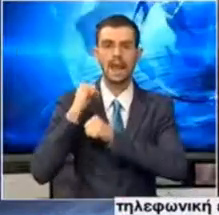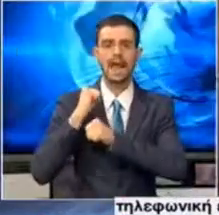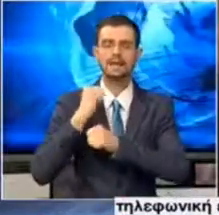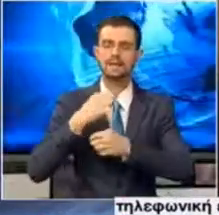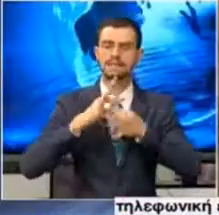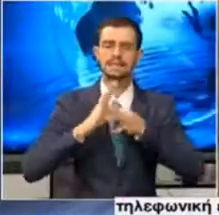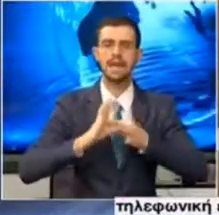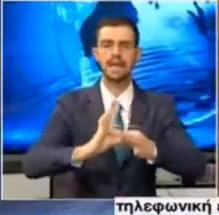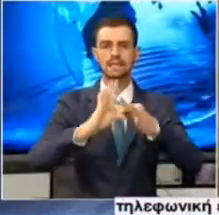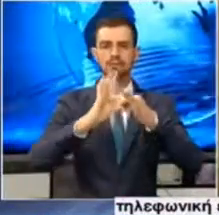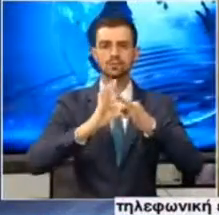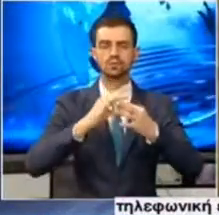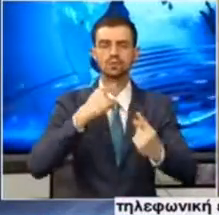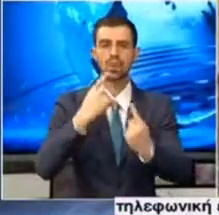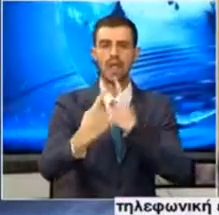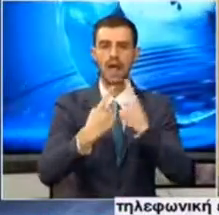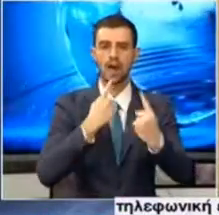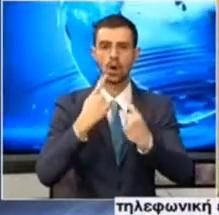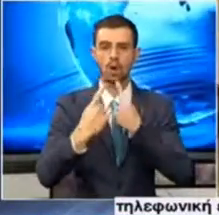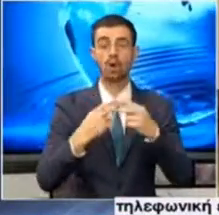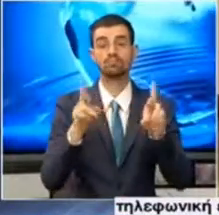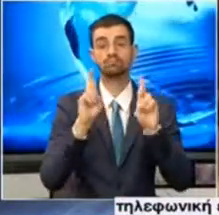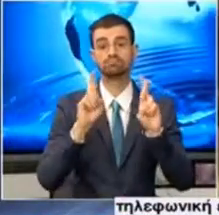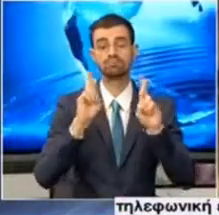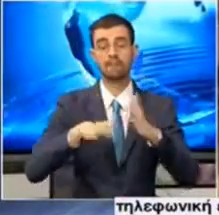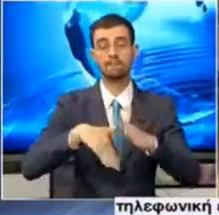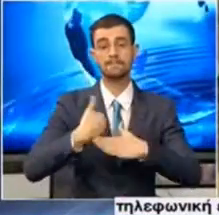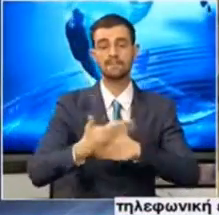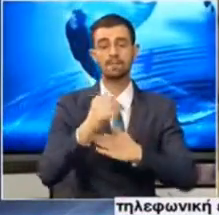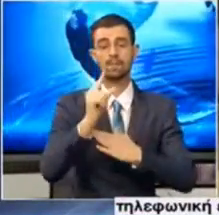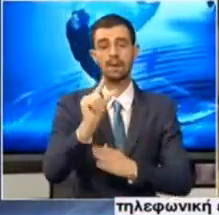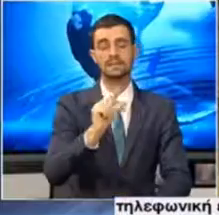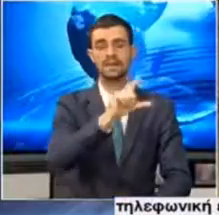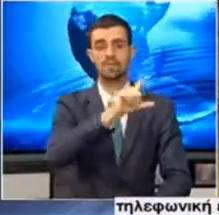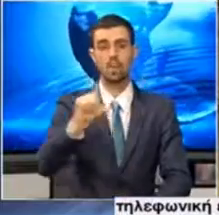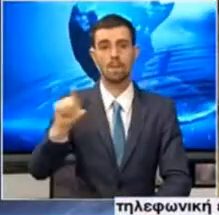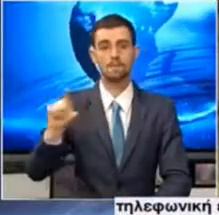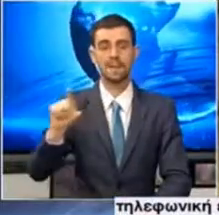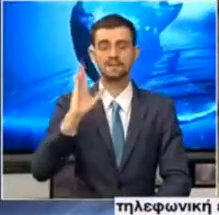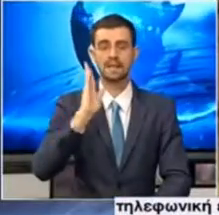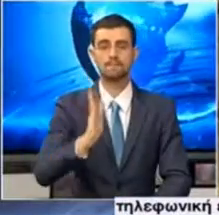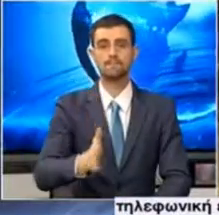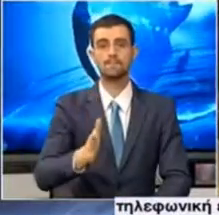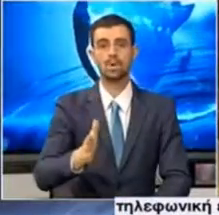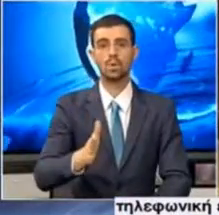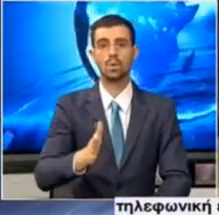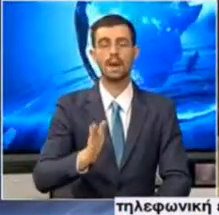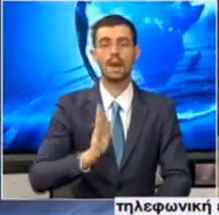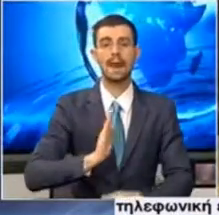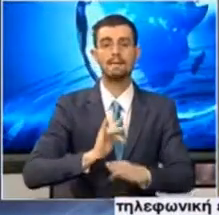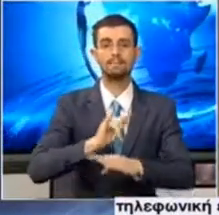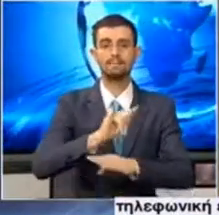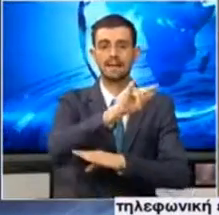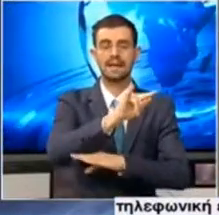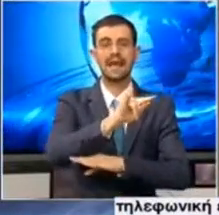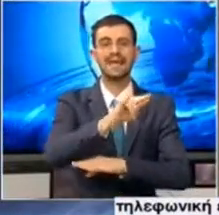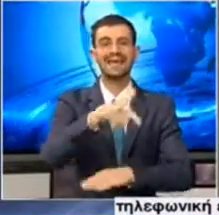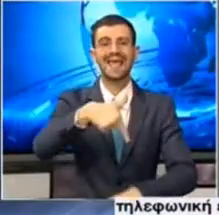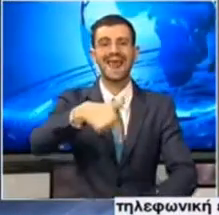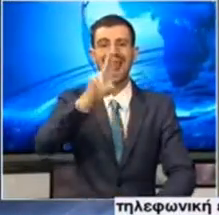Έμιλη, ότι μετά από μερικές εβδομάδες θα μπορέσουν να επιστρέψουν, να έρθουν στην Γενέβη οι πρωθυπουργοί